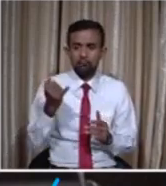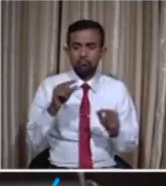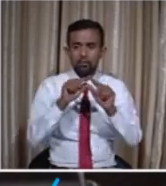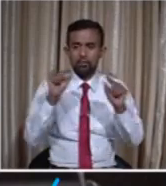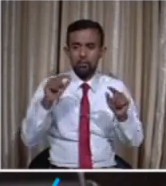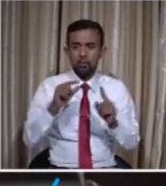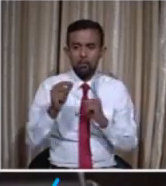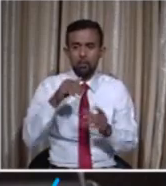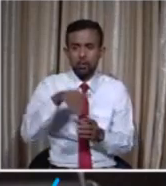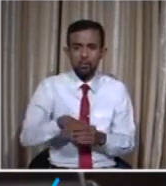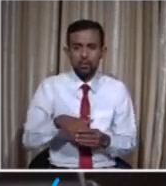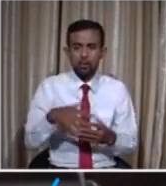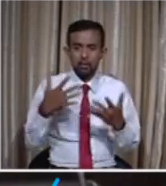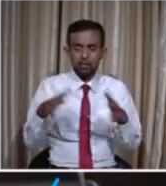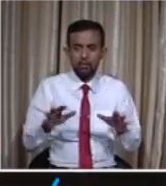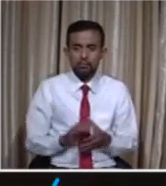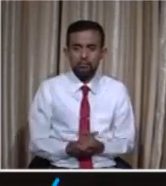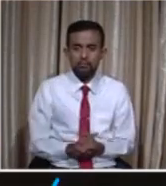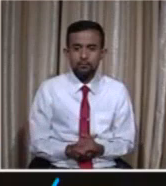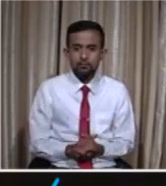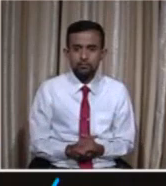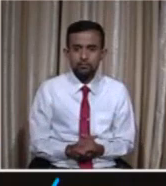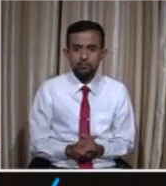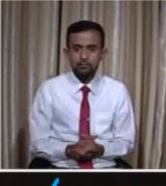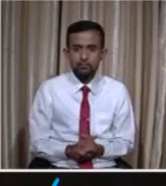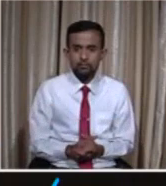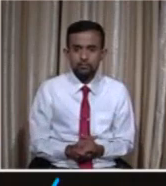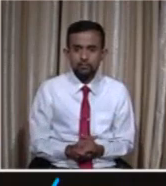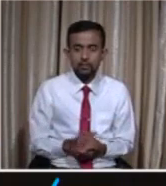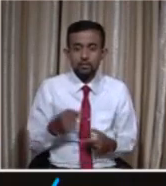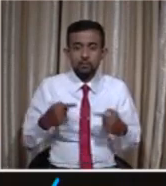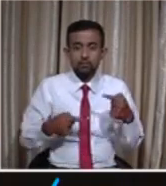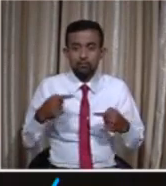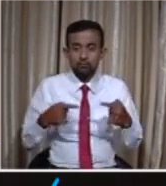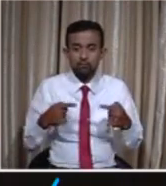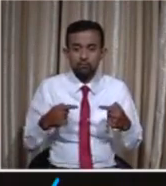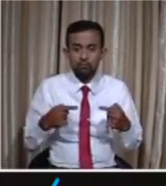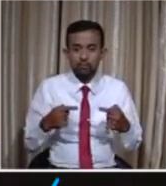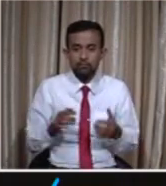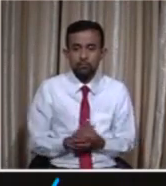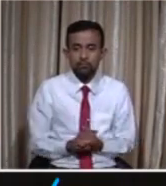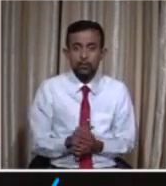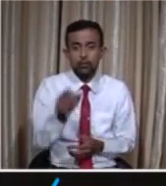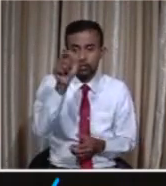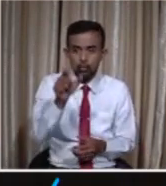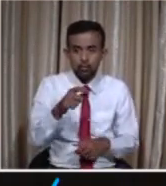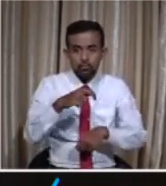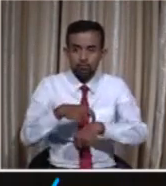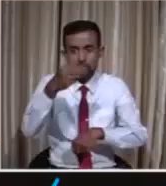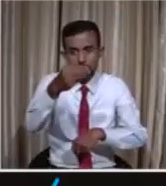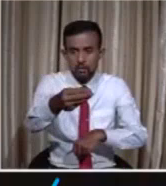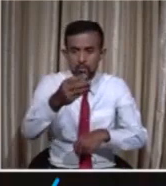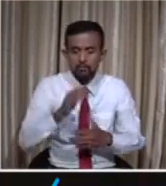පාර්ලිමේන්තුවේදී කරලා තියෙනවා. ගරු ශානකතුමා, කැමතිතුමා ඔබතුමා විවාද කරන්න එපා. විවාදයක් නෙමෙයි, මට සමාවෙන්න මට විනාඩියක් කාලයක් දෙන්න. ඔබතුමාට අවස්ථාව දෙන්න